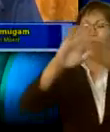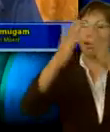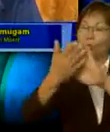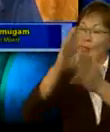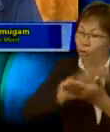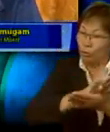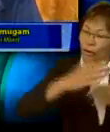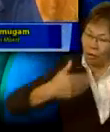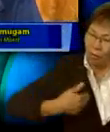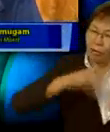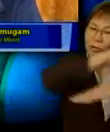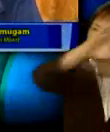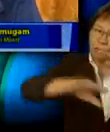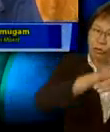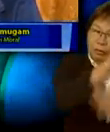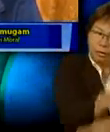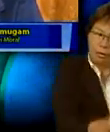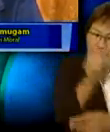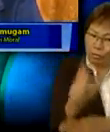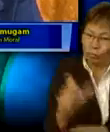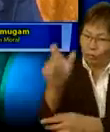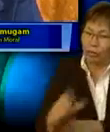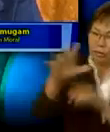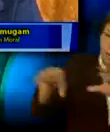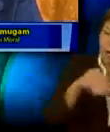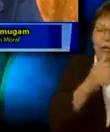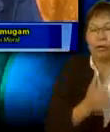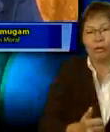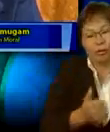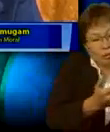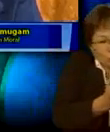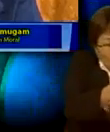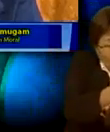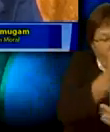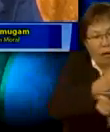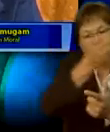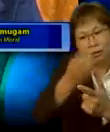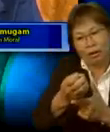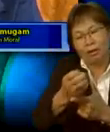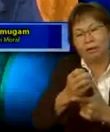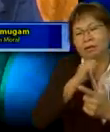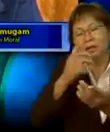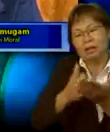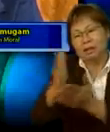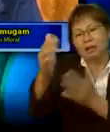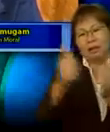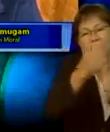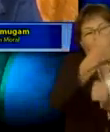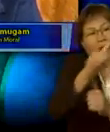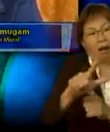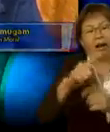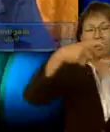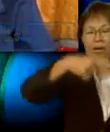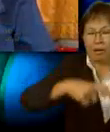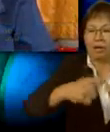Komuniti sekolah terdiri daripada semua individu yang terlibat sama ada secara langsung ataupun secara tidak langsung dengan